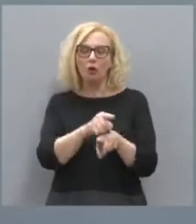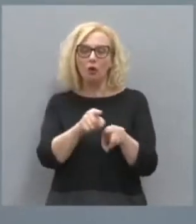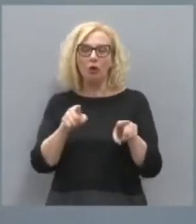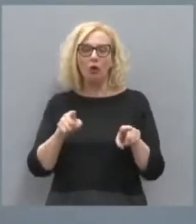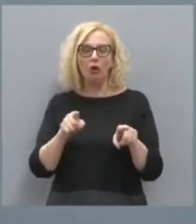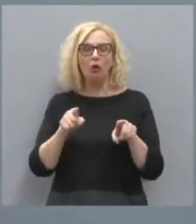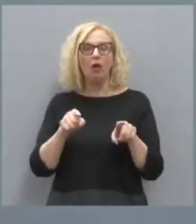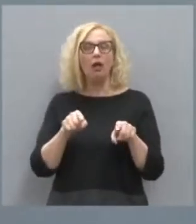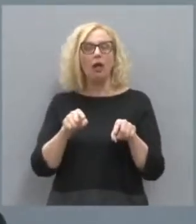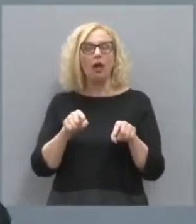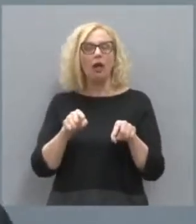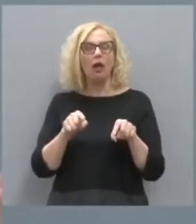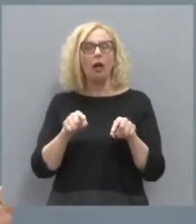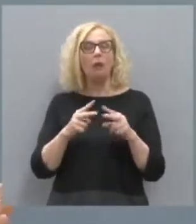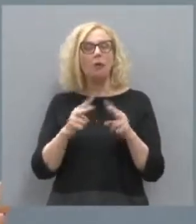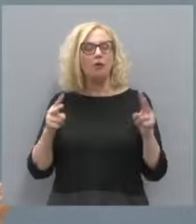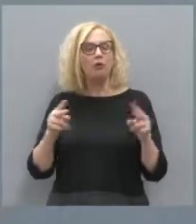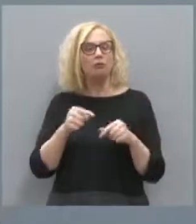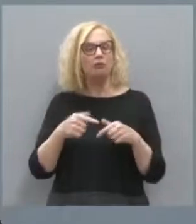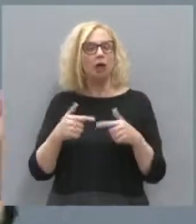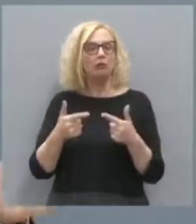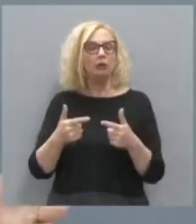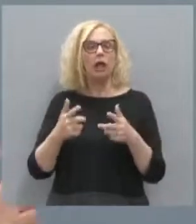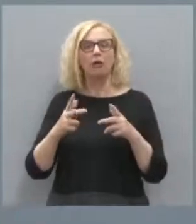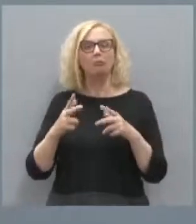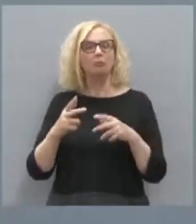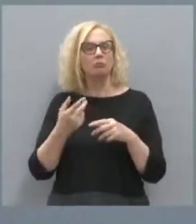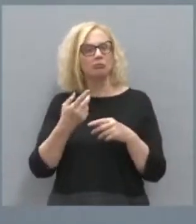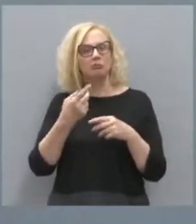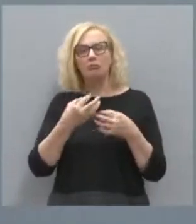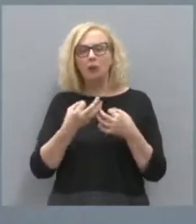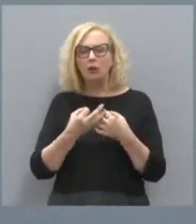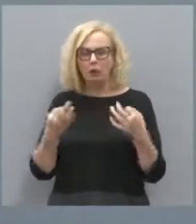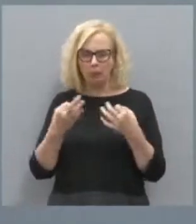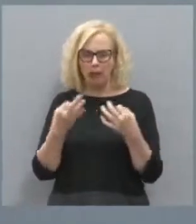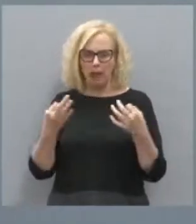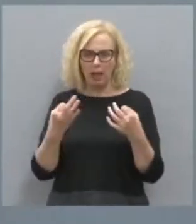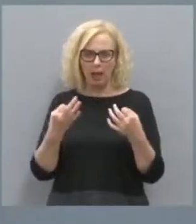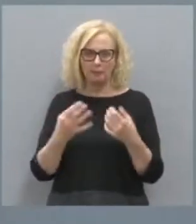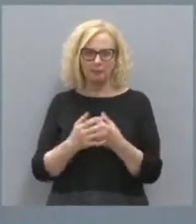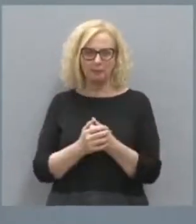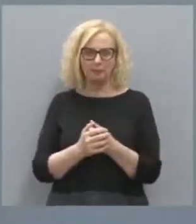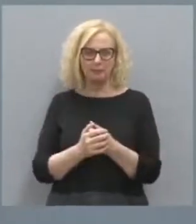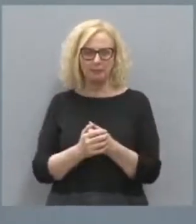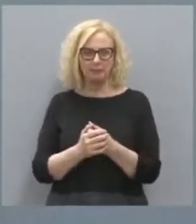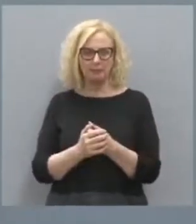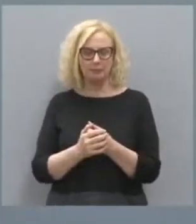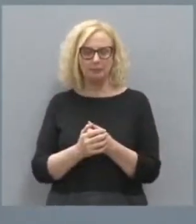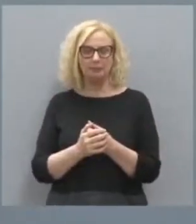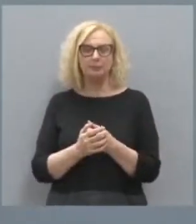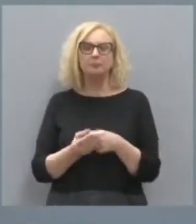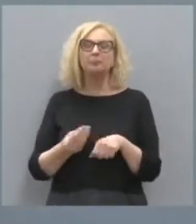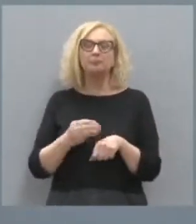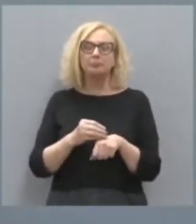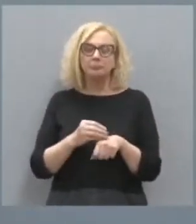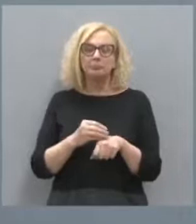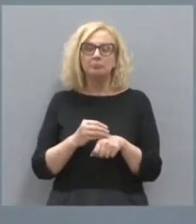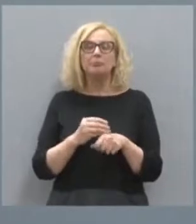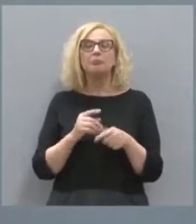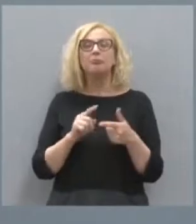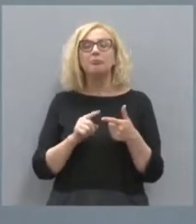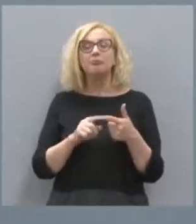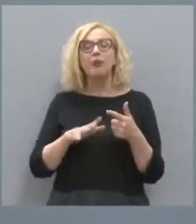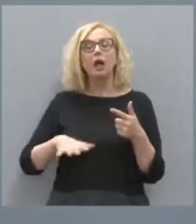situazione di normalità sanitaria il più possibile porti in questa situazione difficile e dopo di che siamo un territorio di montagna